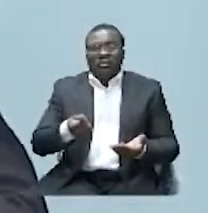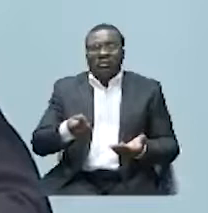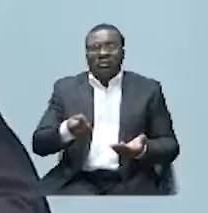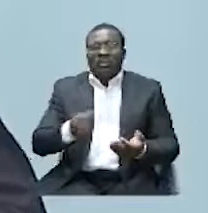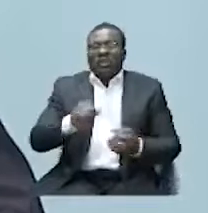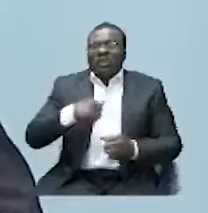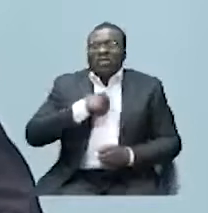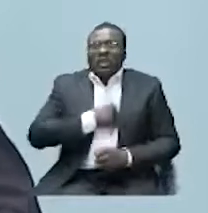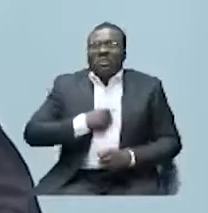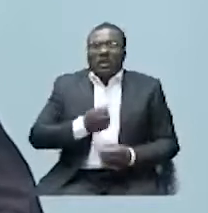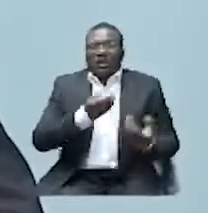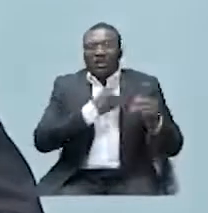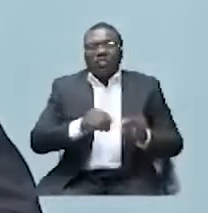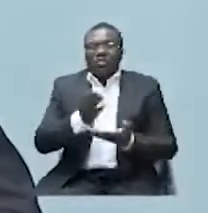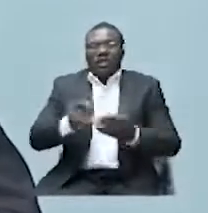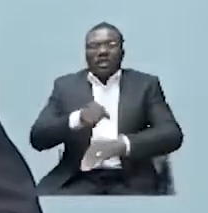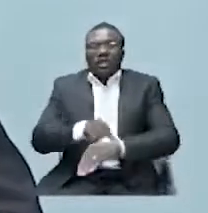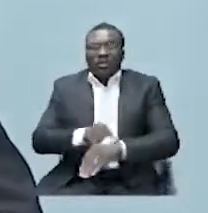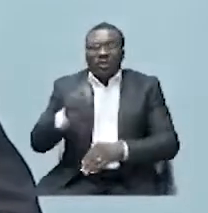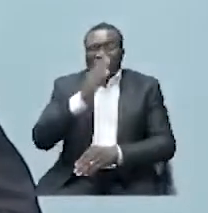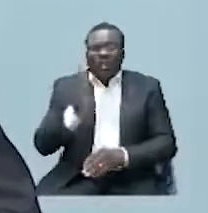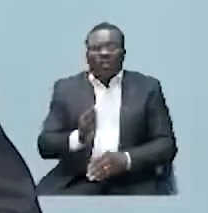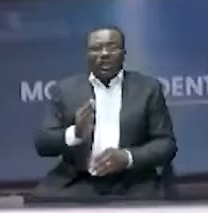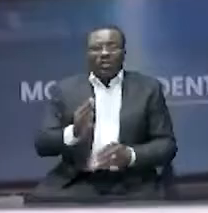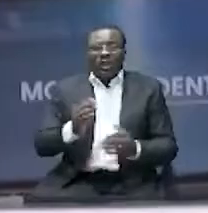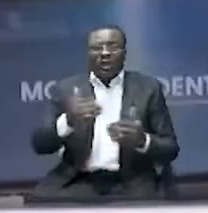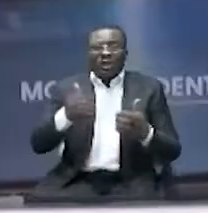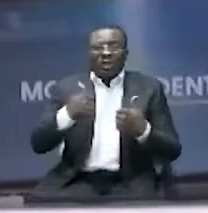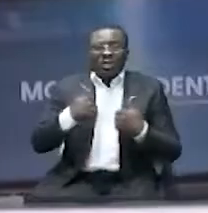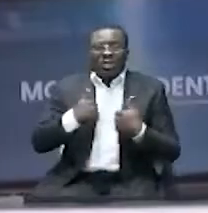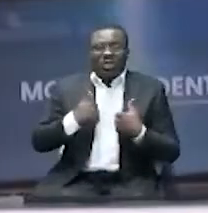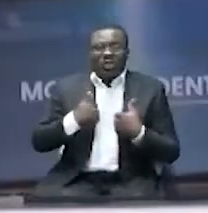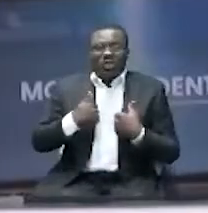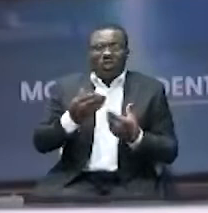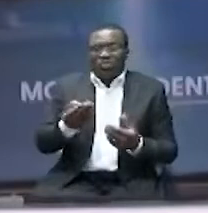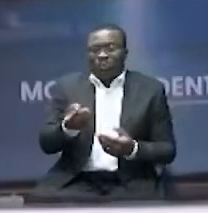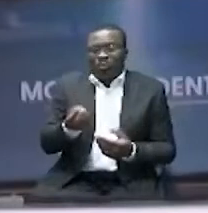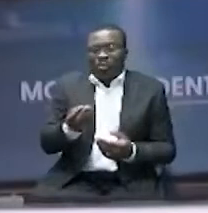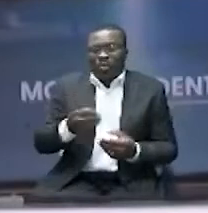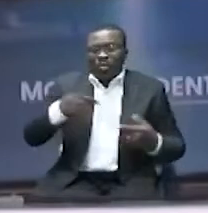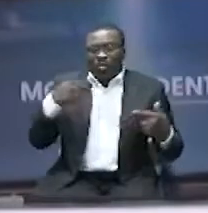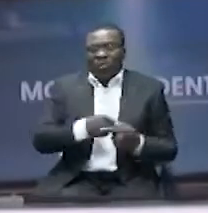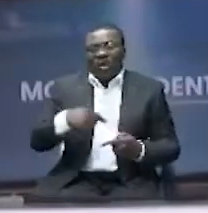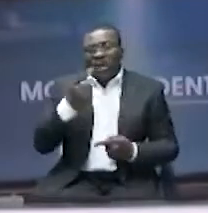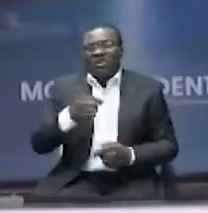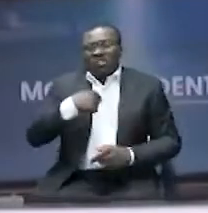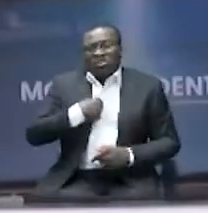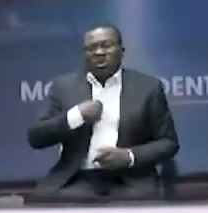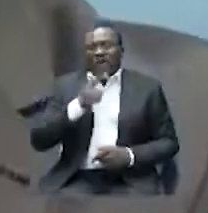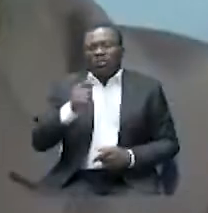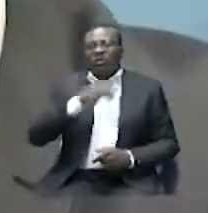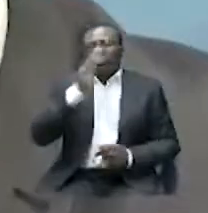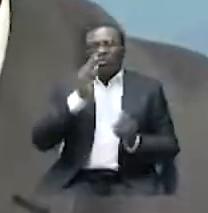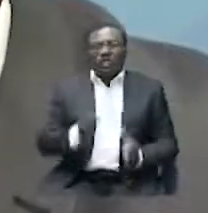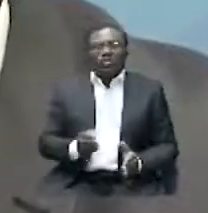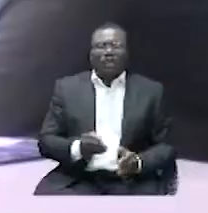C'est malheureux que depuis quelque temps, les Béninois ont un peu de mal à avouer leur nationalité. La situation que vous décrivez